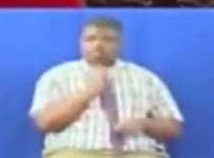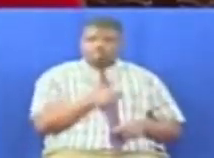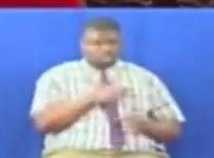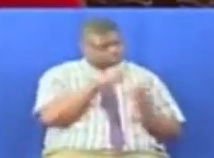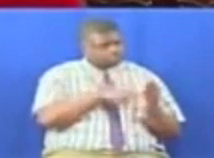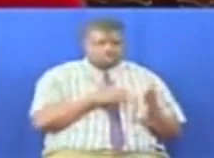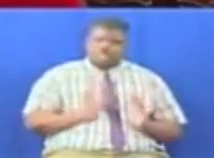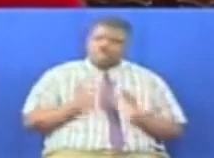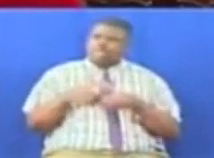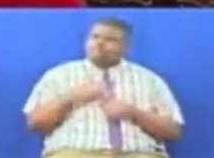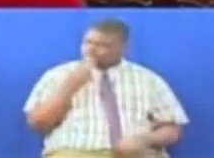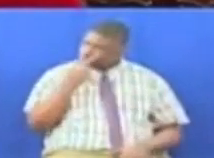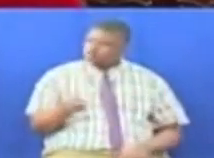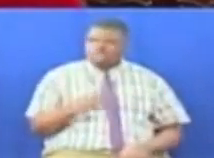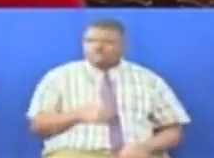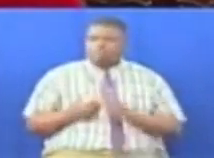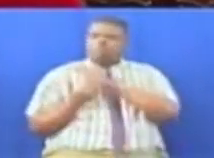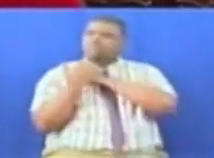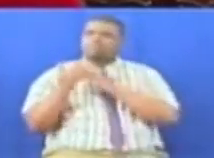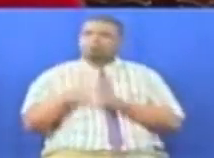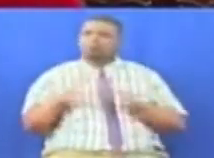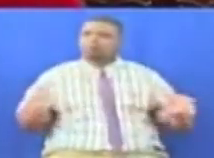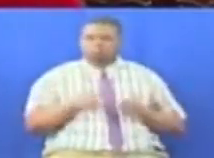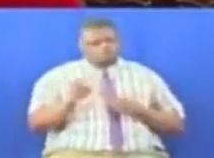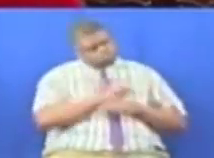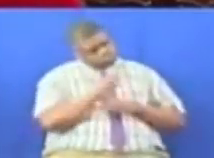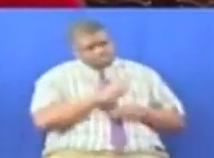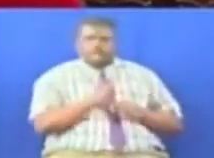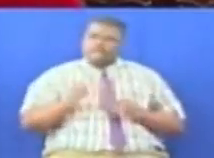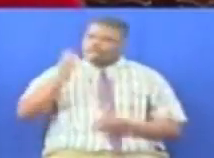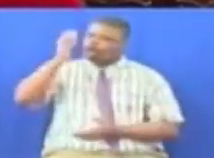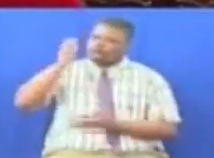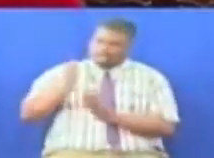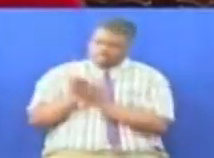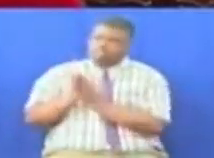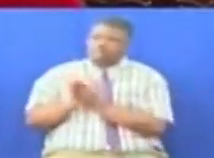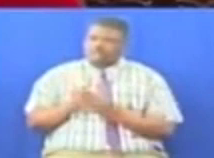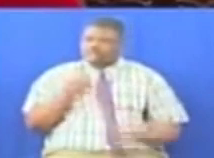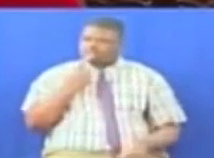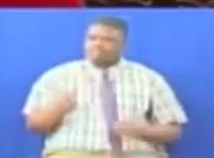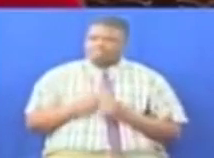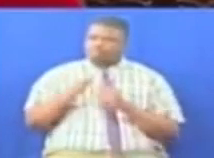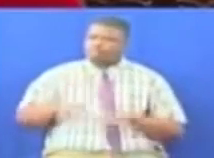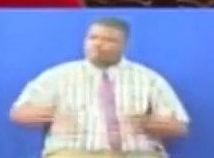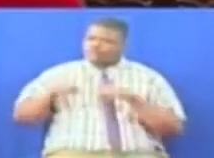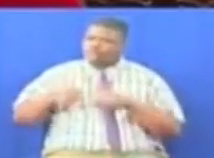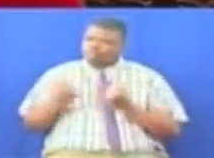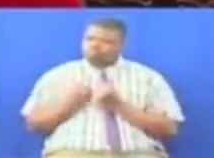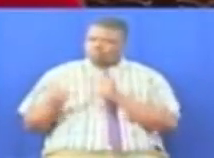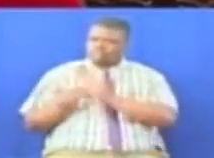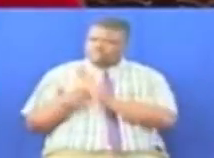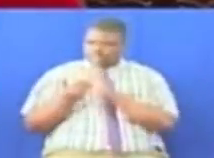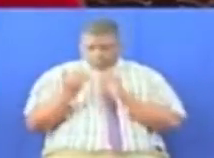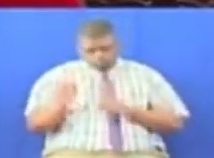kambi rasmi inaona kuwa ina wajibu mkubwa wa kulinda na kutetea katiba ibara ya 4 inayosema vyombo vyenye mamlaka ya kutunga sheria na kusimamia utekelezaji